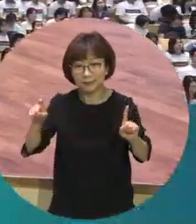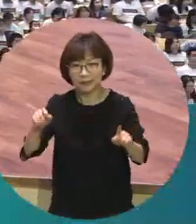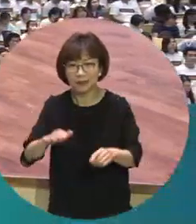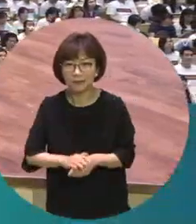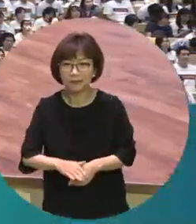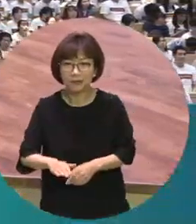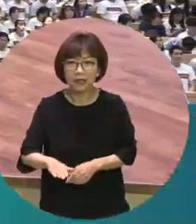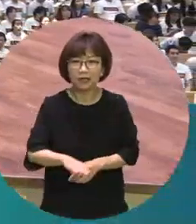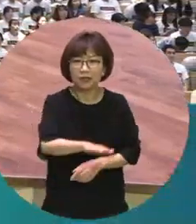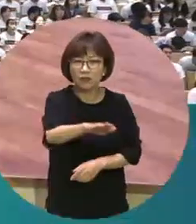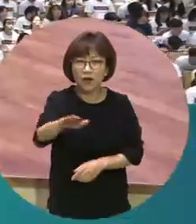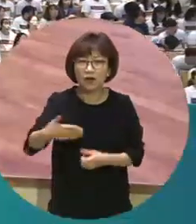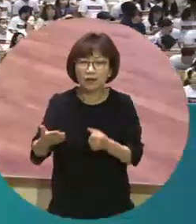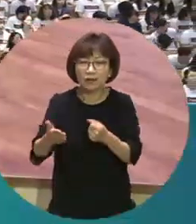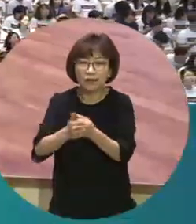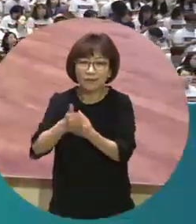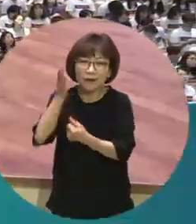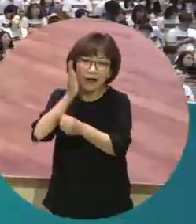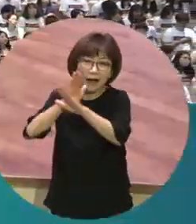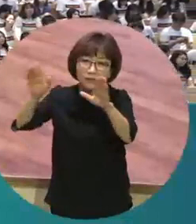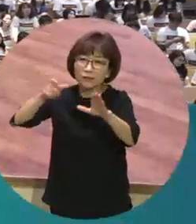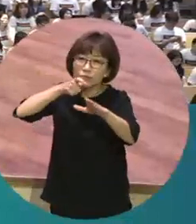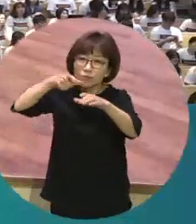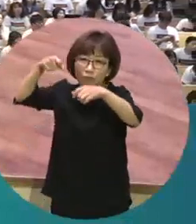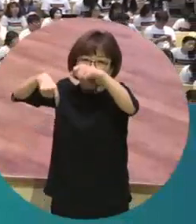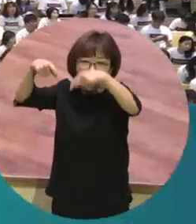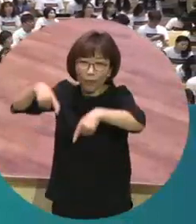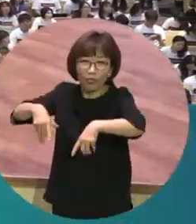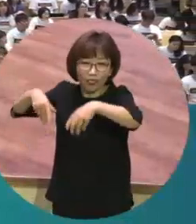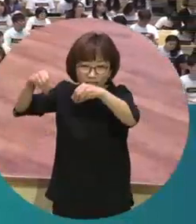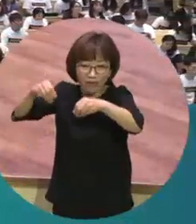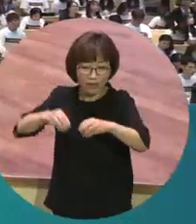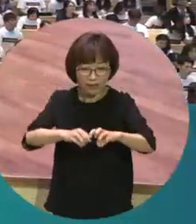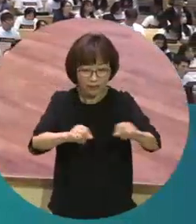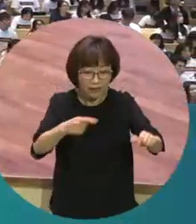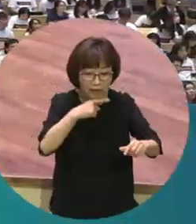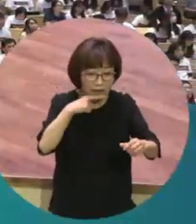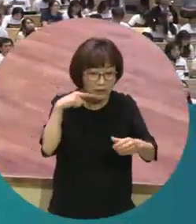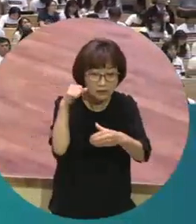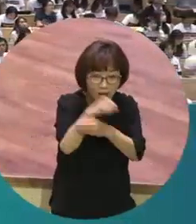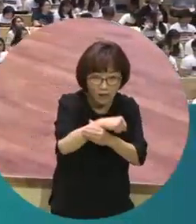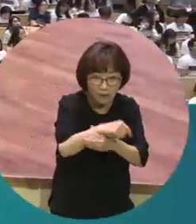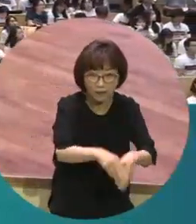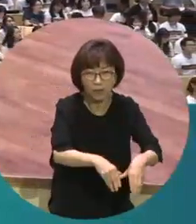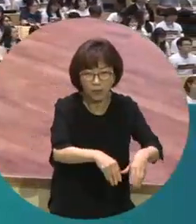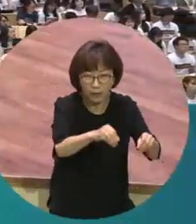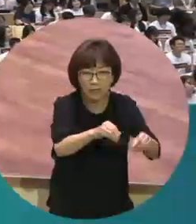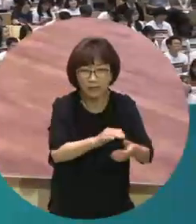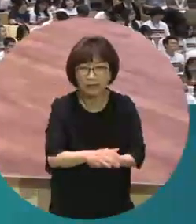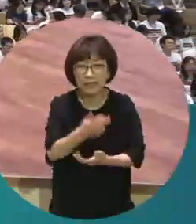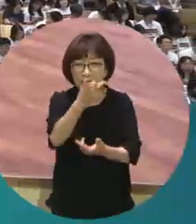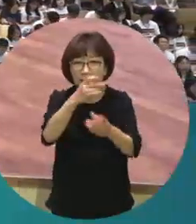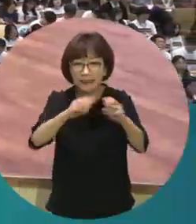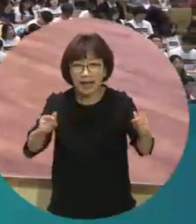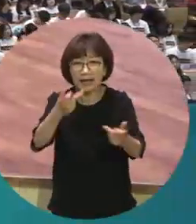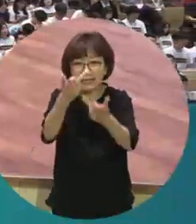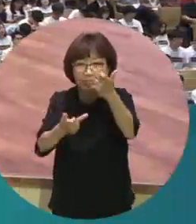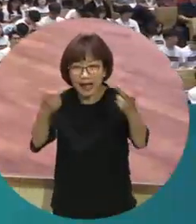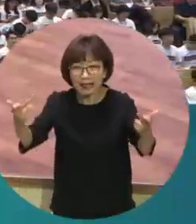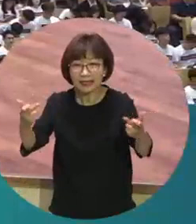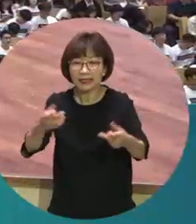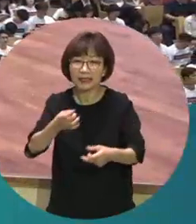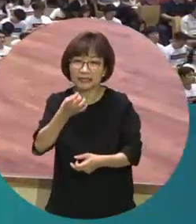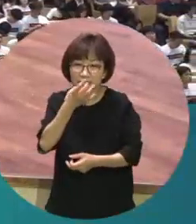말미암아 하늘은 이슬을 거쳤고 땅은 산물을 거쳤으며 내가 이 땅과 산과 곡물과 새